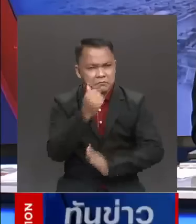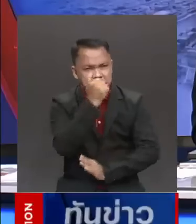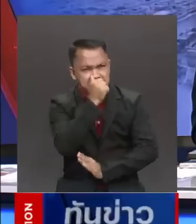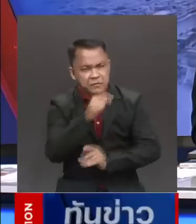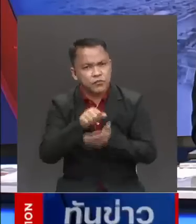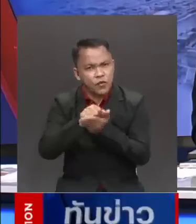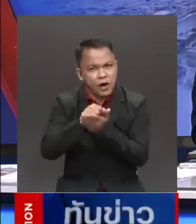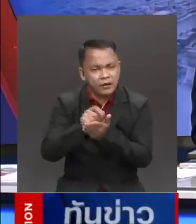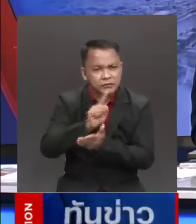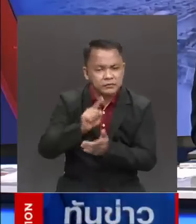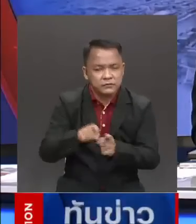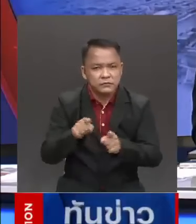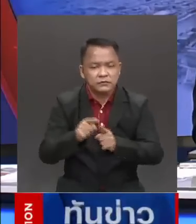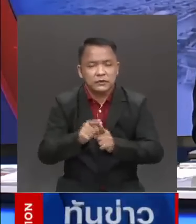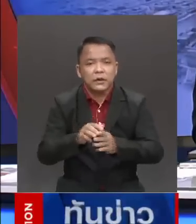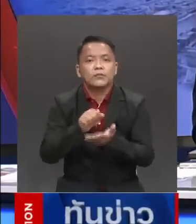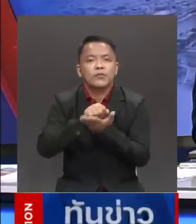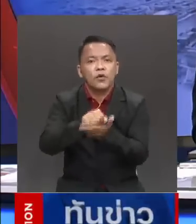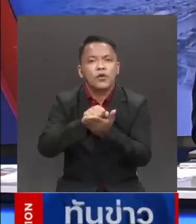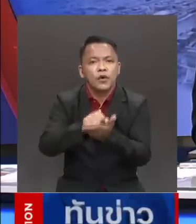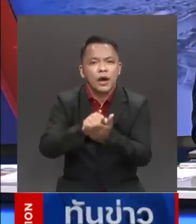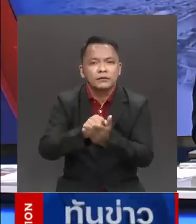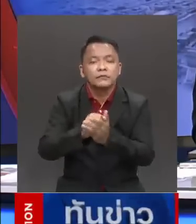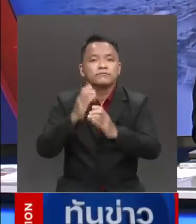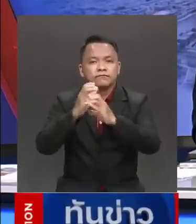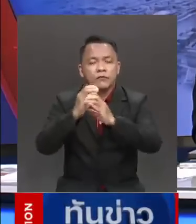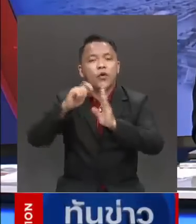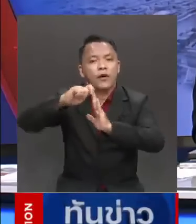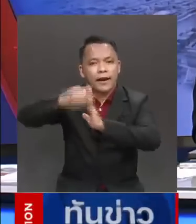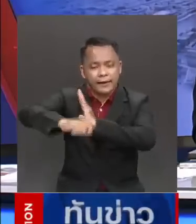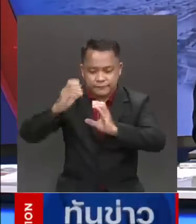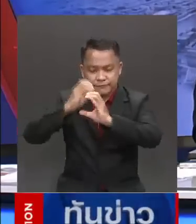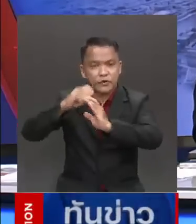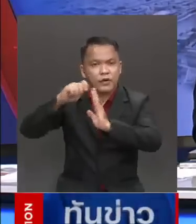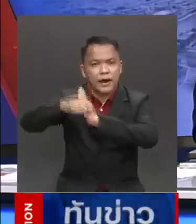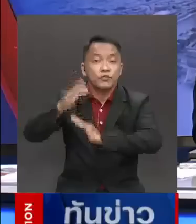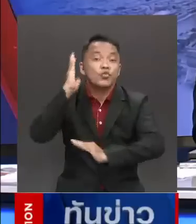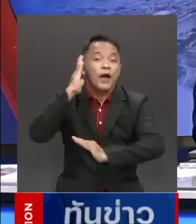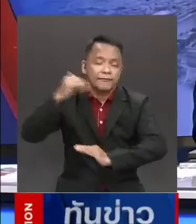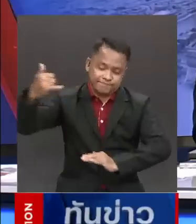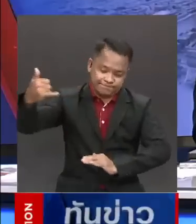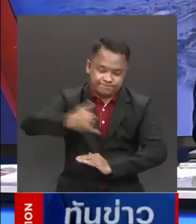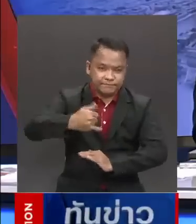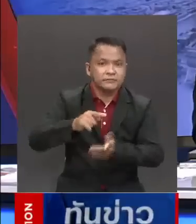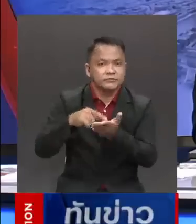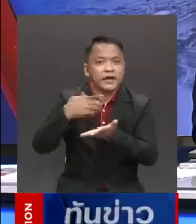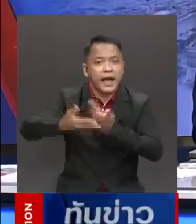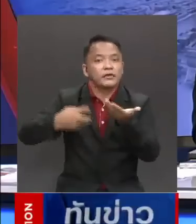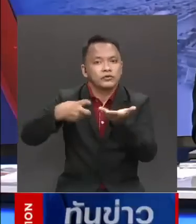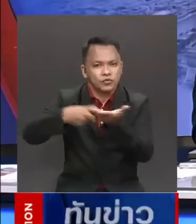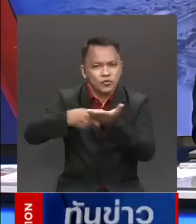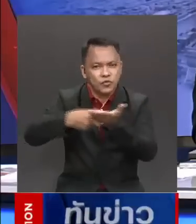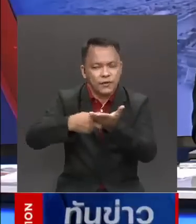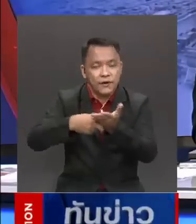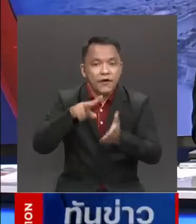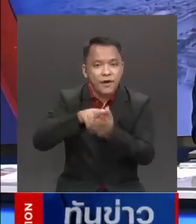ผู้ให้บริการกันแน่คือเขาไปใช้บริการที่ขนส่งโคราชนะคะแล้วปรากฏว่ามีผู้ชายคนหนึ่งเนี่ยมาเสนอขายตั๋วรถให้